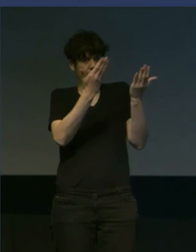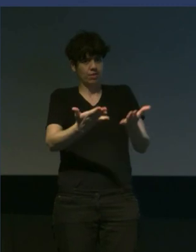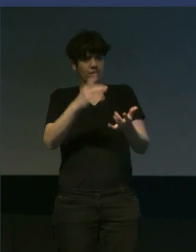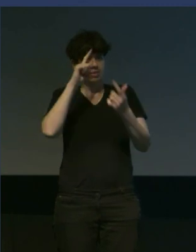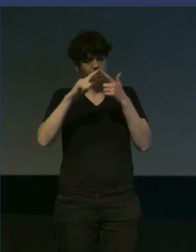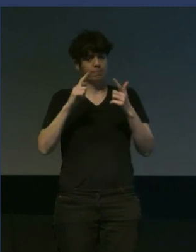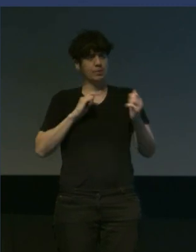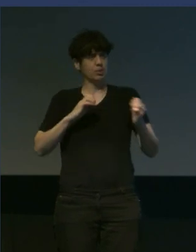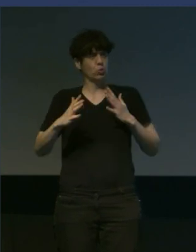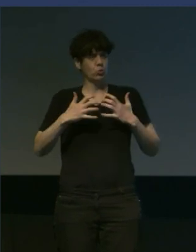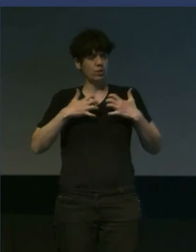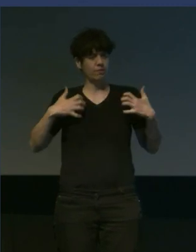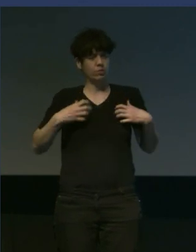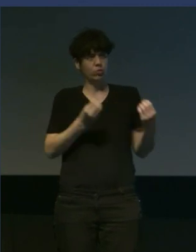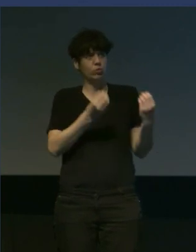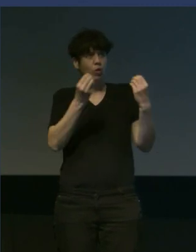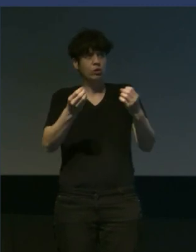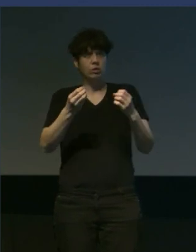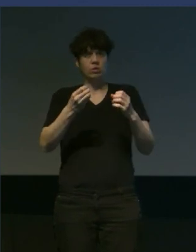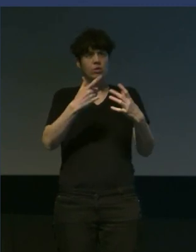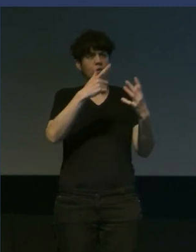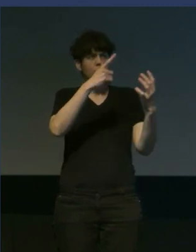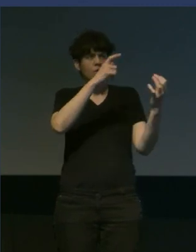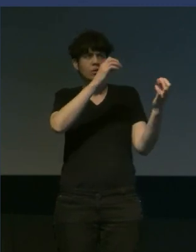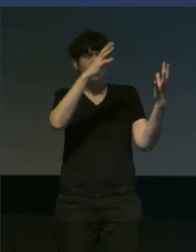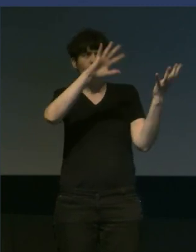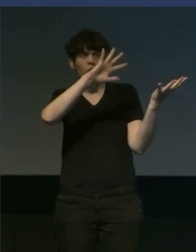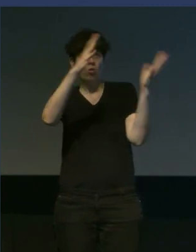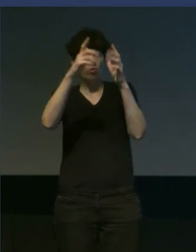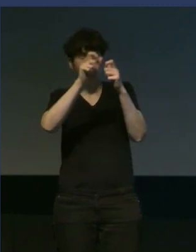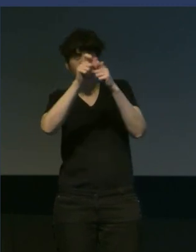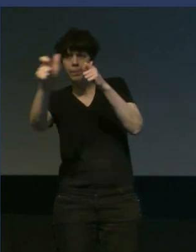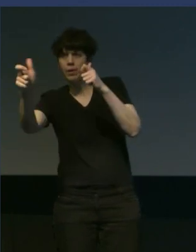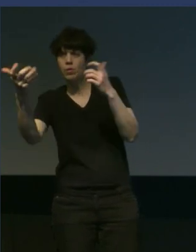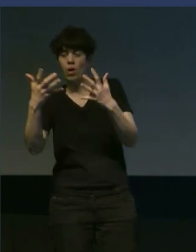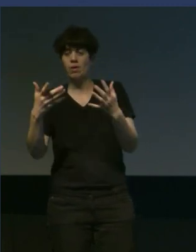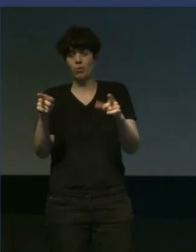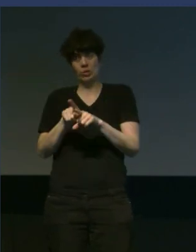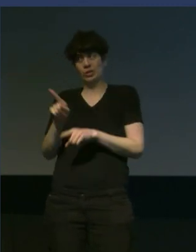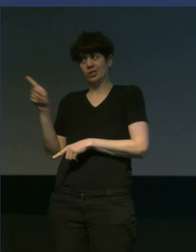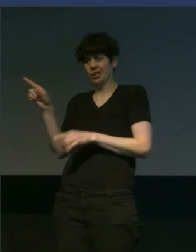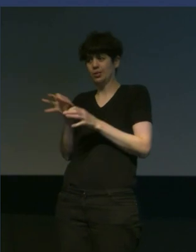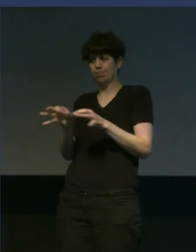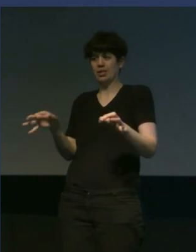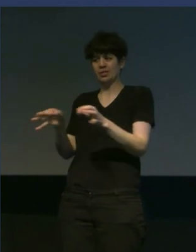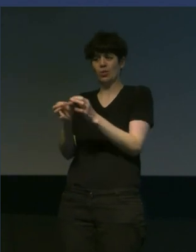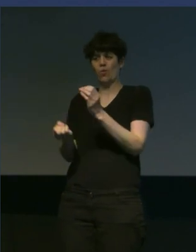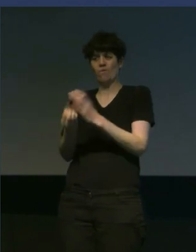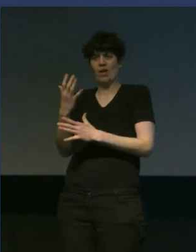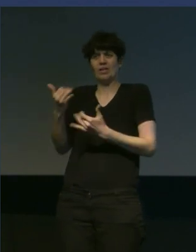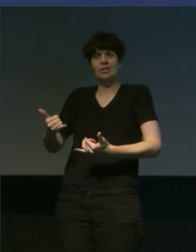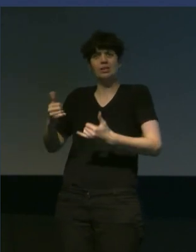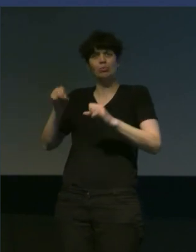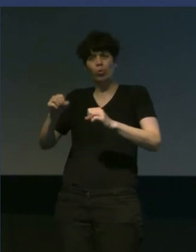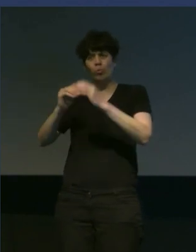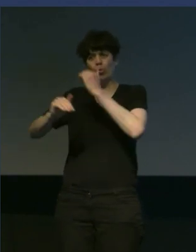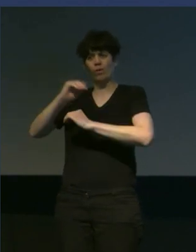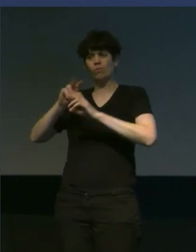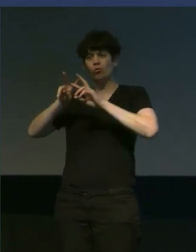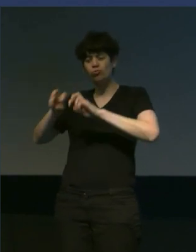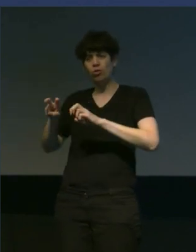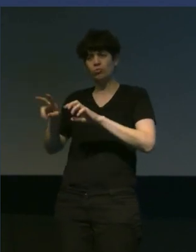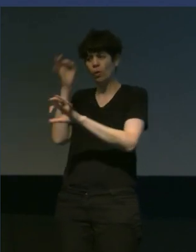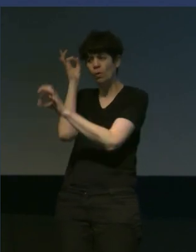mieux comprendre quels sont les impacts du changement climatique. Et maintenant, il y a aussi cet espace-là où vous pouvez, en plus de découvrir ce programme de recherche,